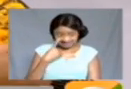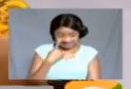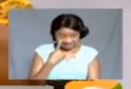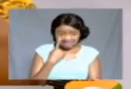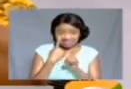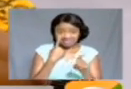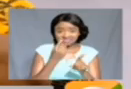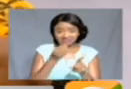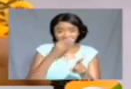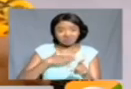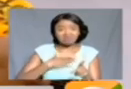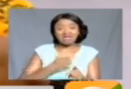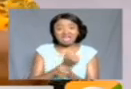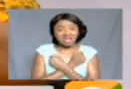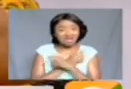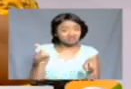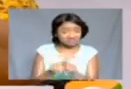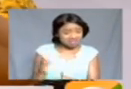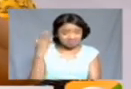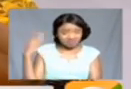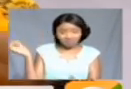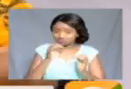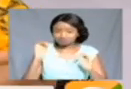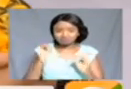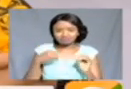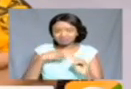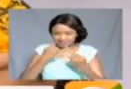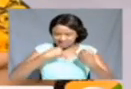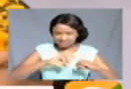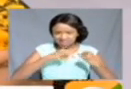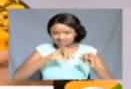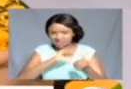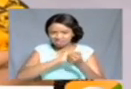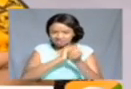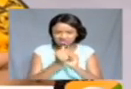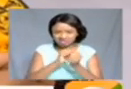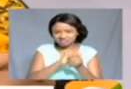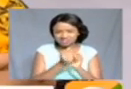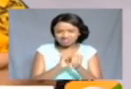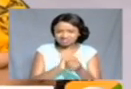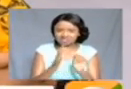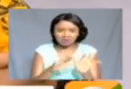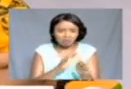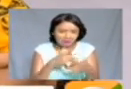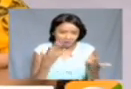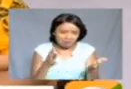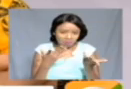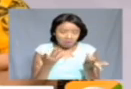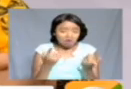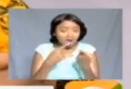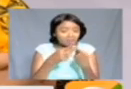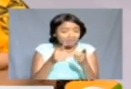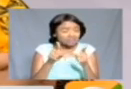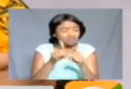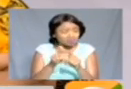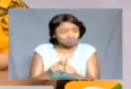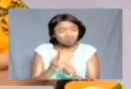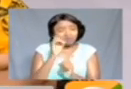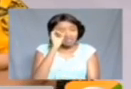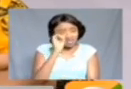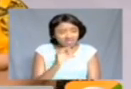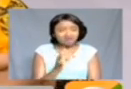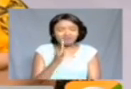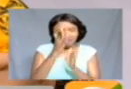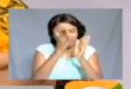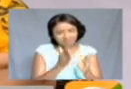chakula ningejaribu nimtengenezee vizuri zaidi ili nione kwamba asija kaendelea na mazungumzo kama yale. Lakini mtu kama ameanza mambo yake